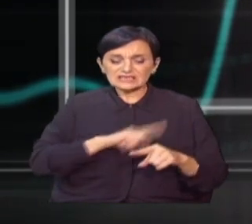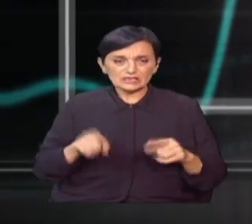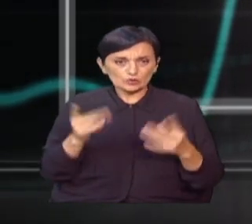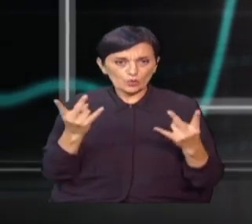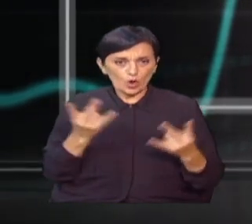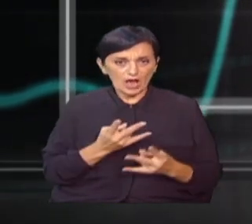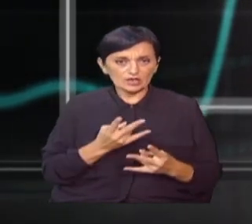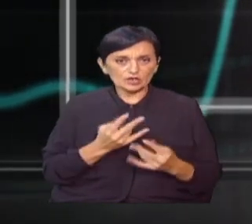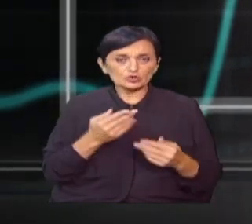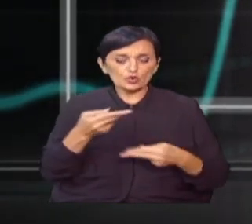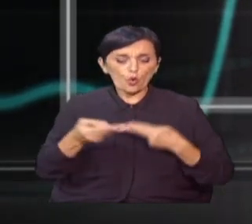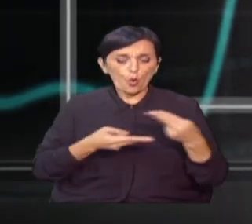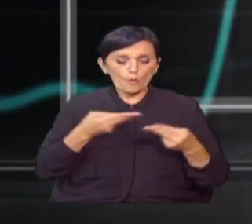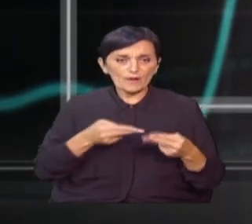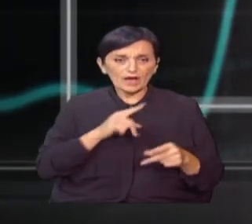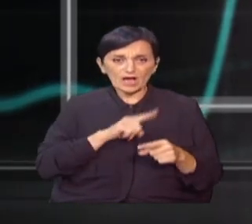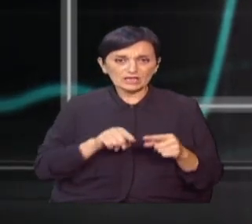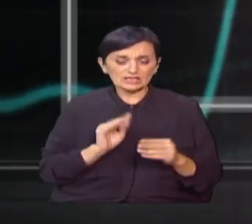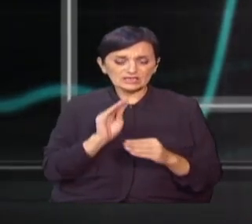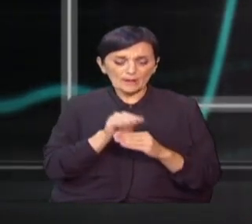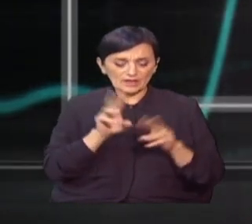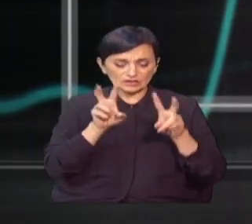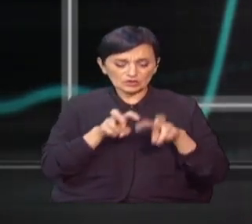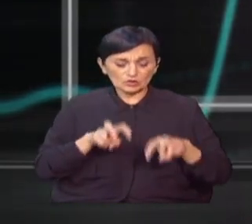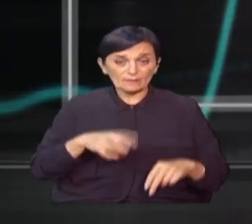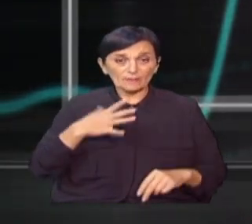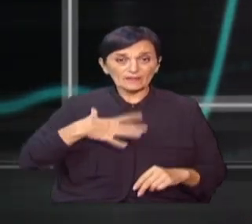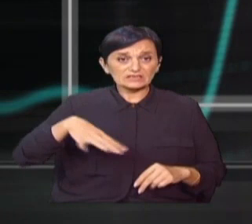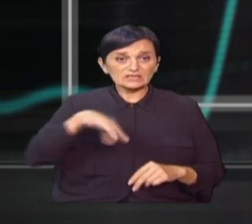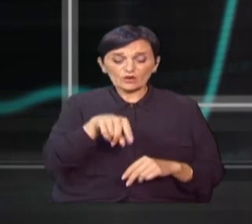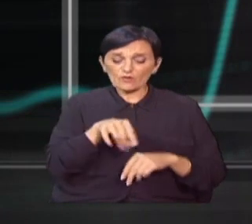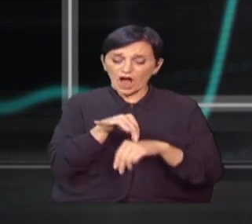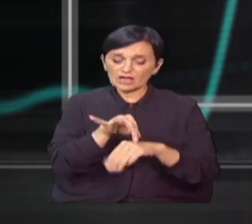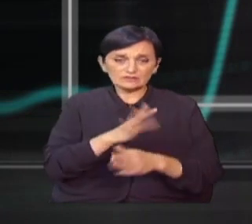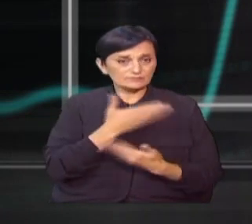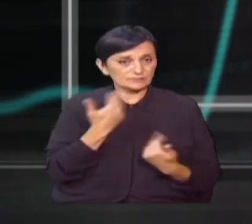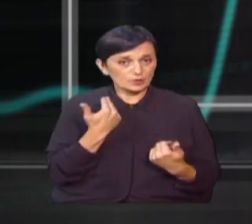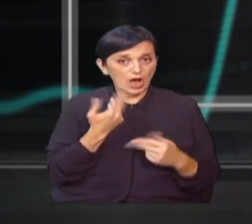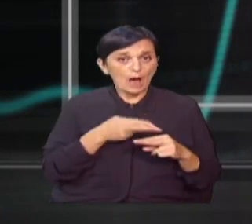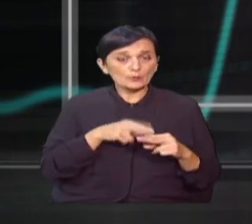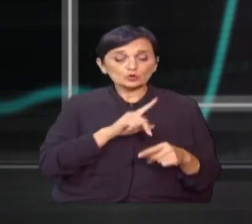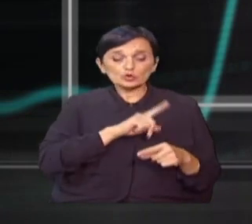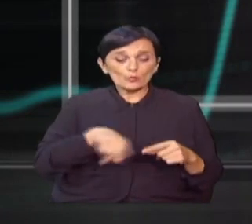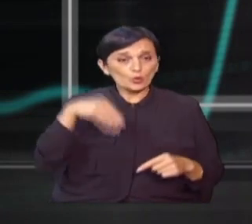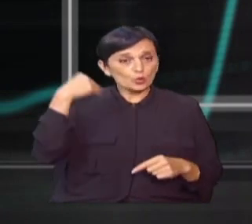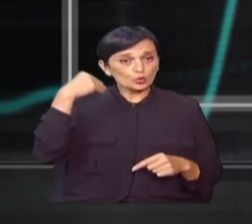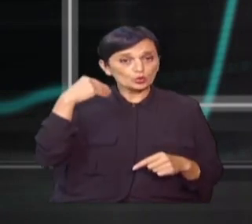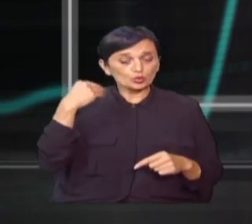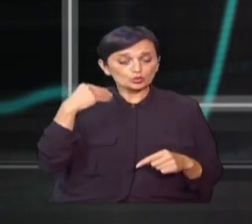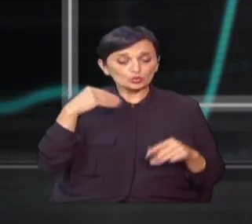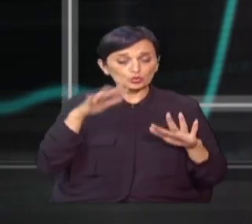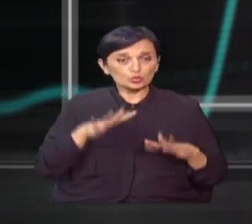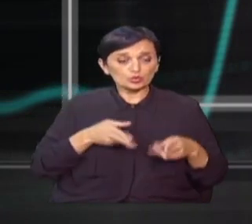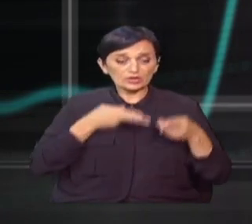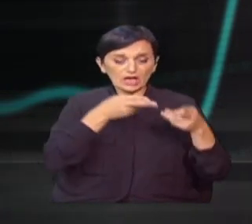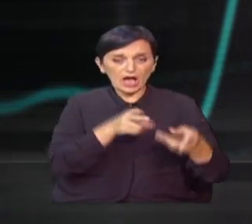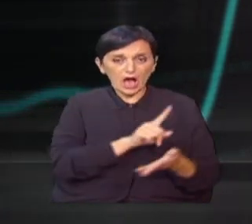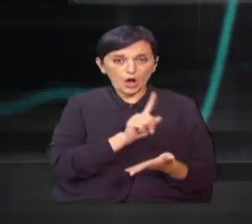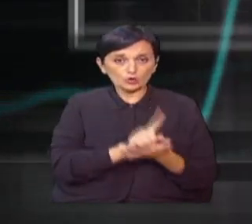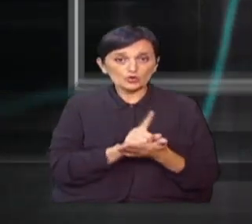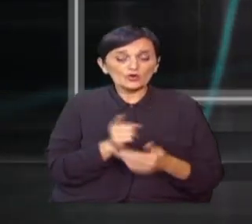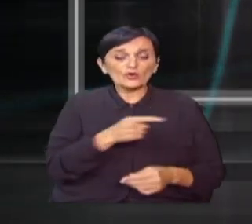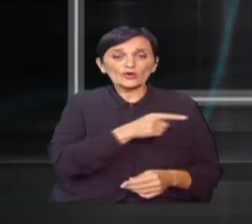დასაჭიროება გადაუდებელი ოპერაცია და დამატებითი კვლევები, რომელიც საქართველოში არ ტარდება. Ამიტომ სასწრაფო თურქეთში გამგზავრება აუცილებელი.